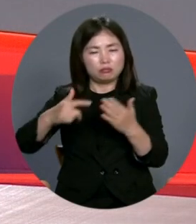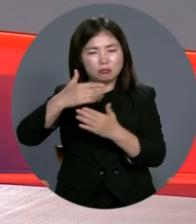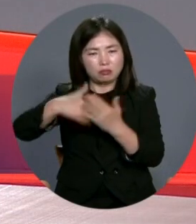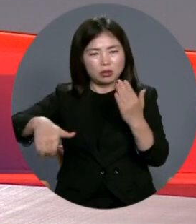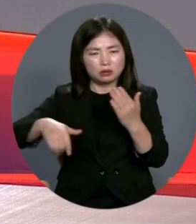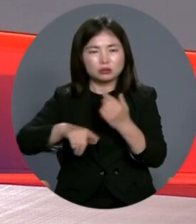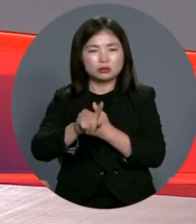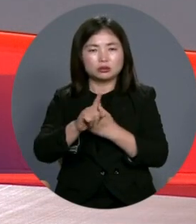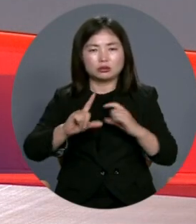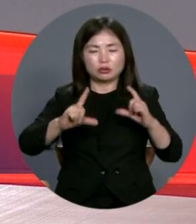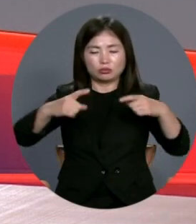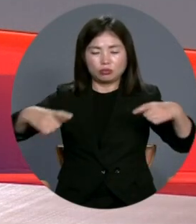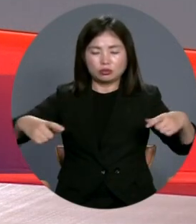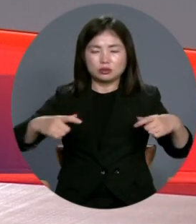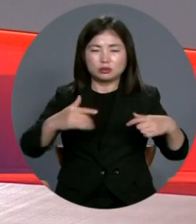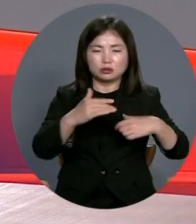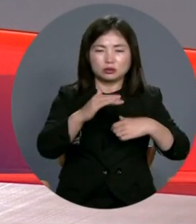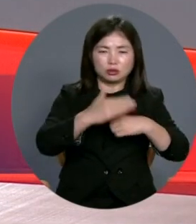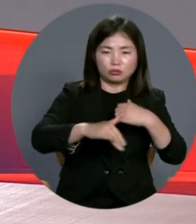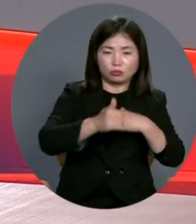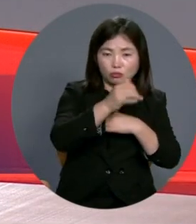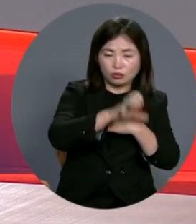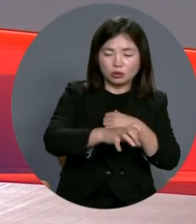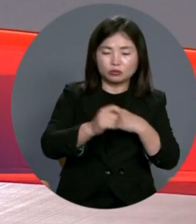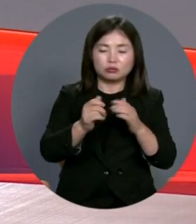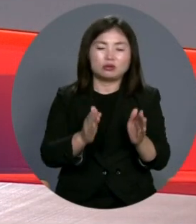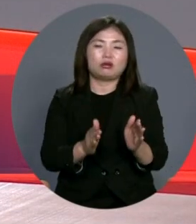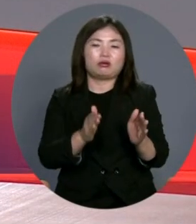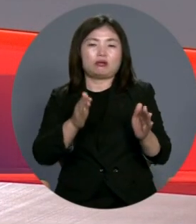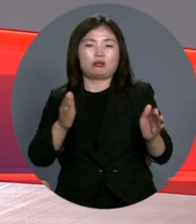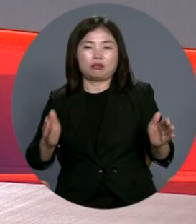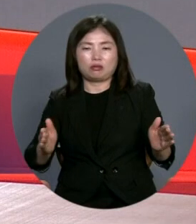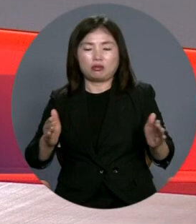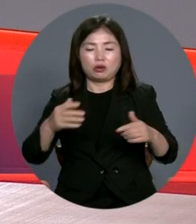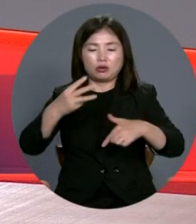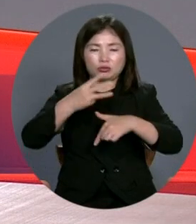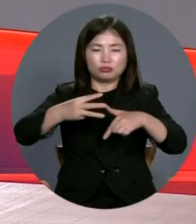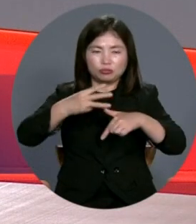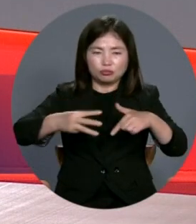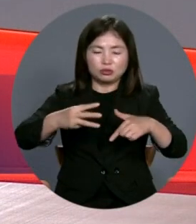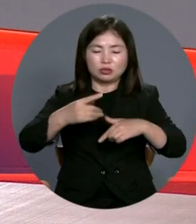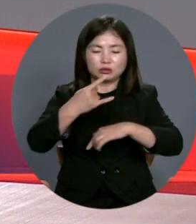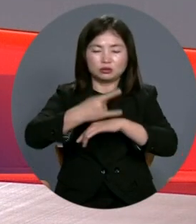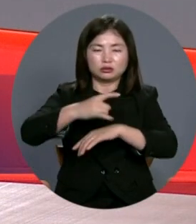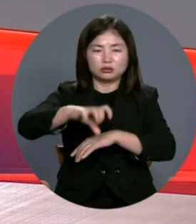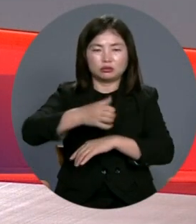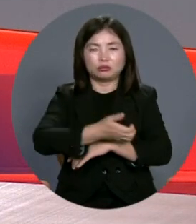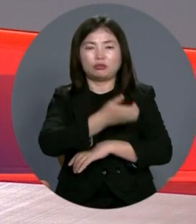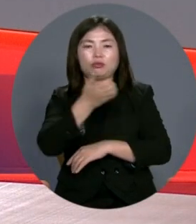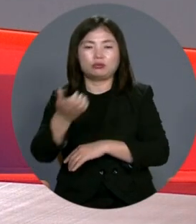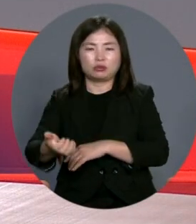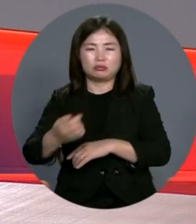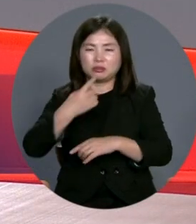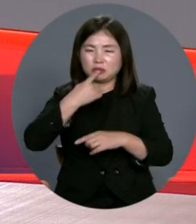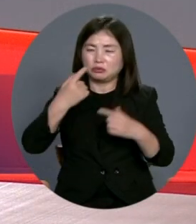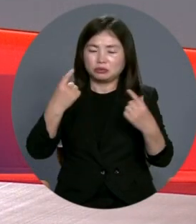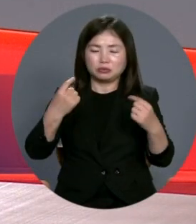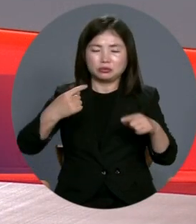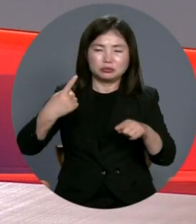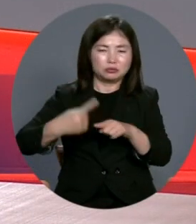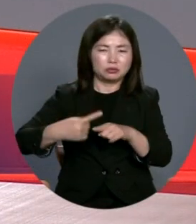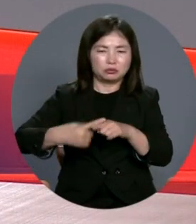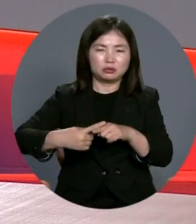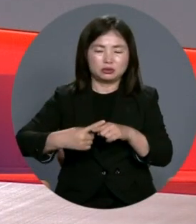대구시의 동구에 있는 그 지금의 대구 공항을 조금 규모를 키워서 군이나 의성으로 옮겨 놓는 것에